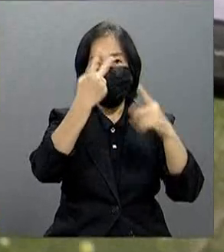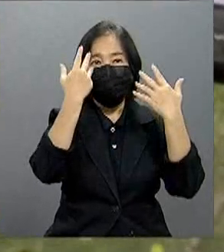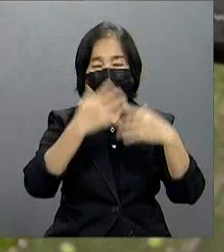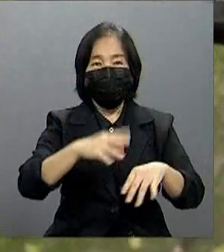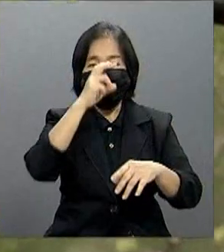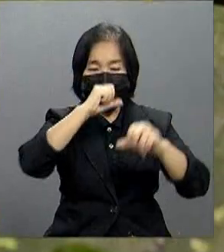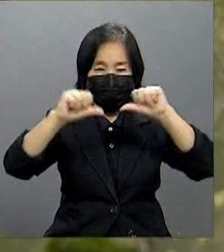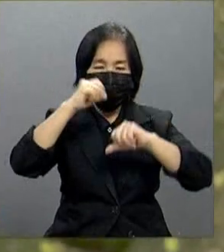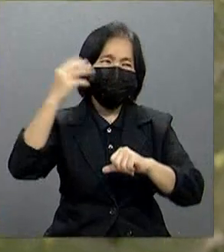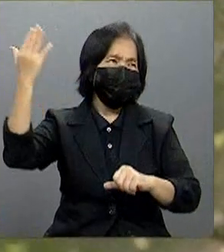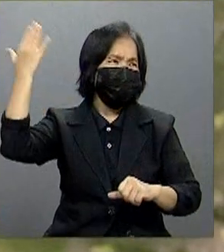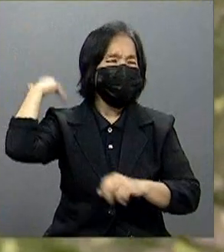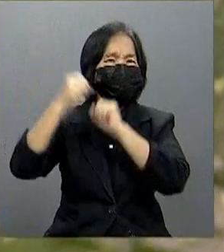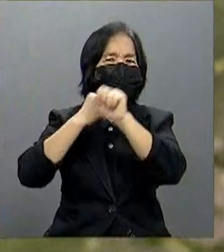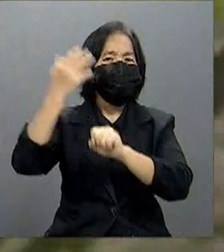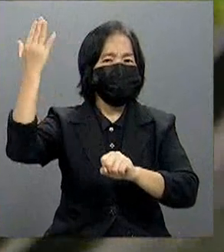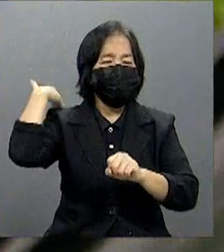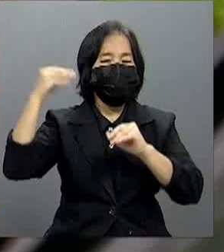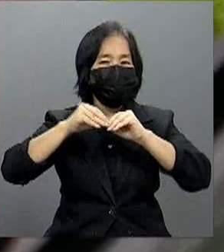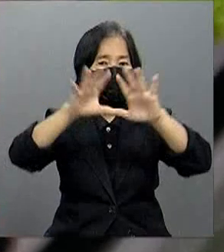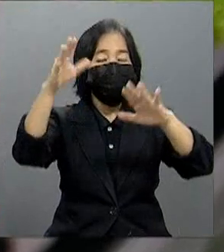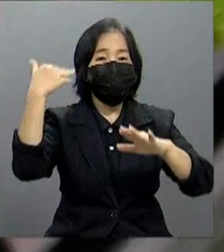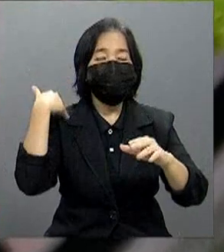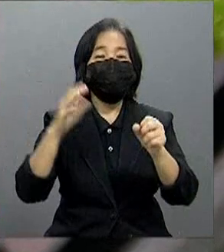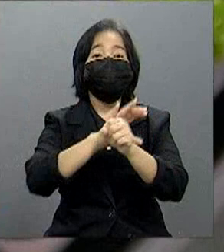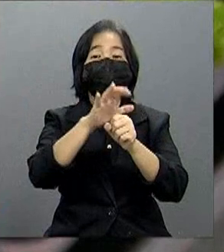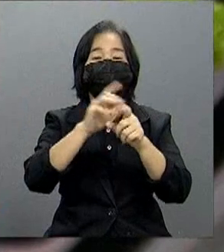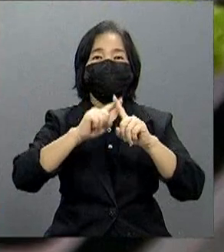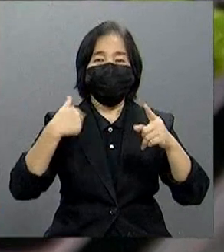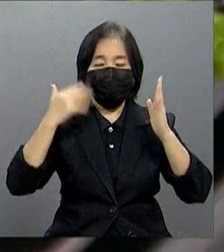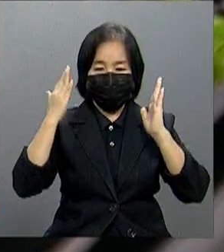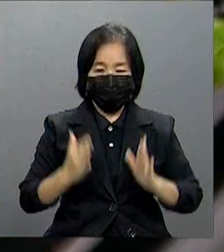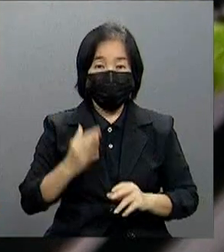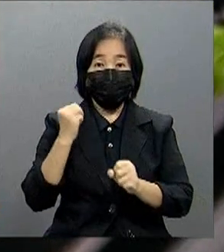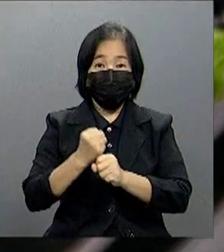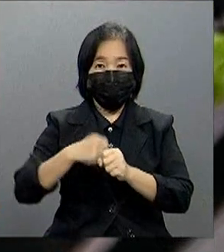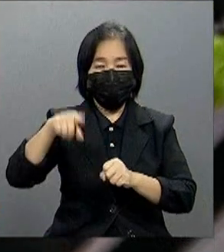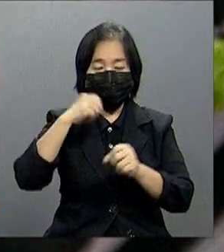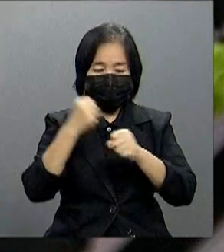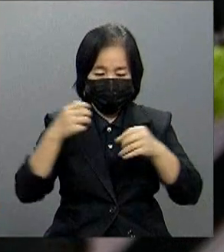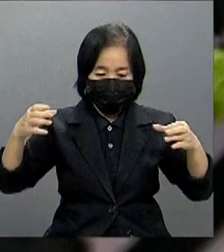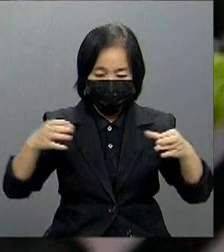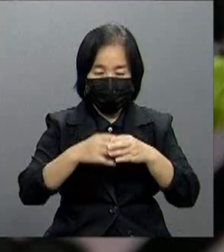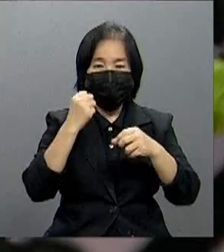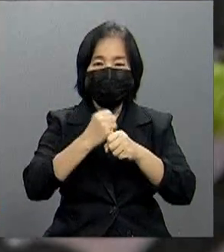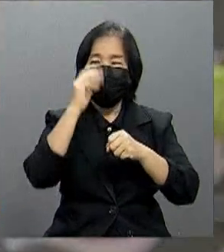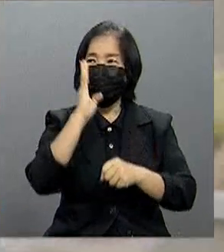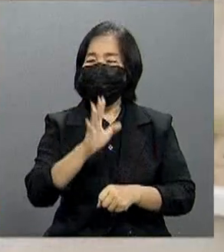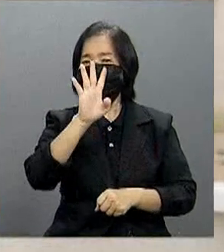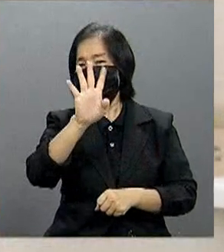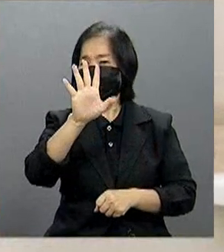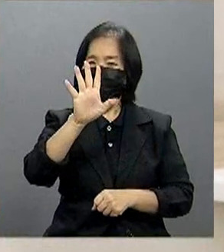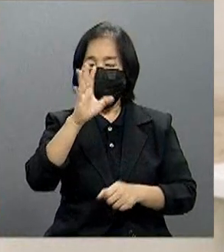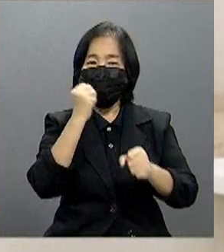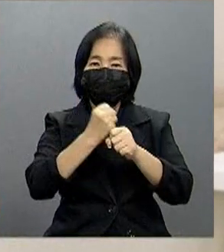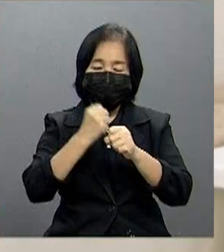ะครับณตอนนั้นเนี่ยเรามีพนักงานหรือว่าคนที่ร่วมทำงานกับเราอยู่เพียงแค่ประมาณ 4-5 คนเท่านั้นนะ ครับ แล้วก็จ